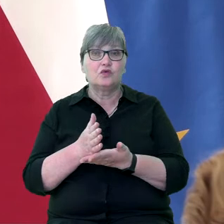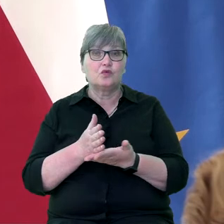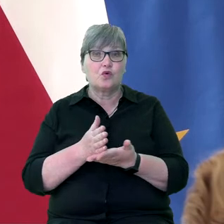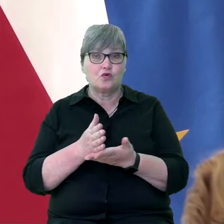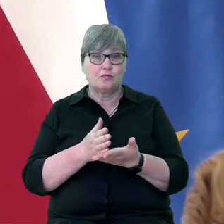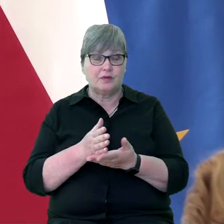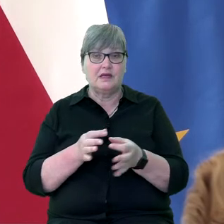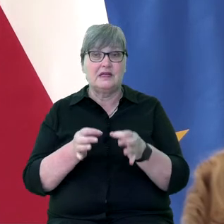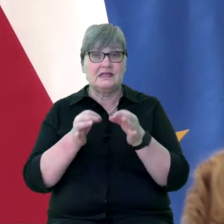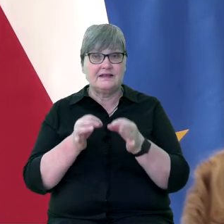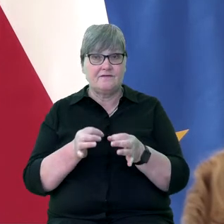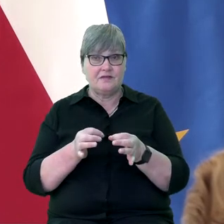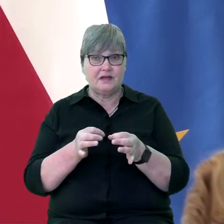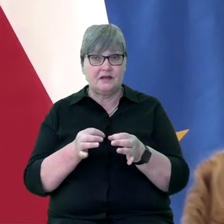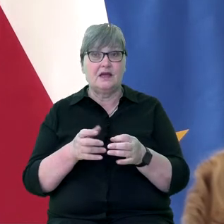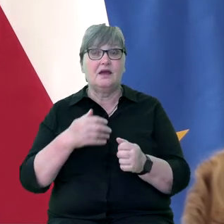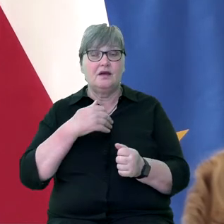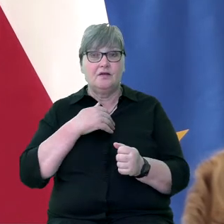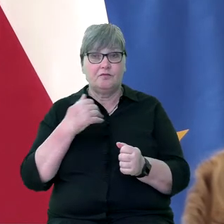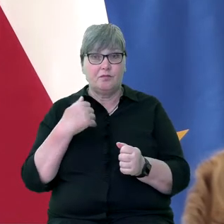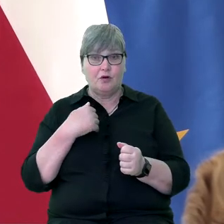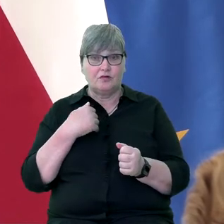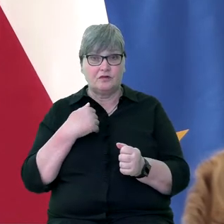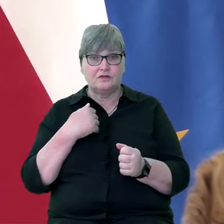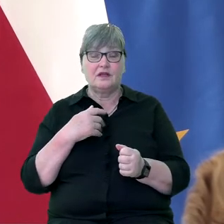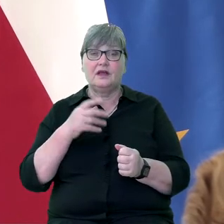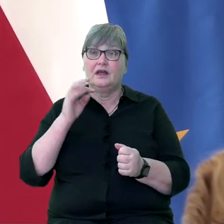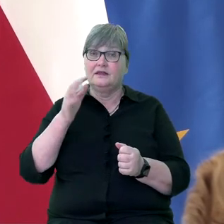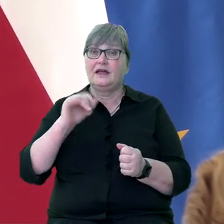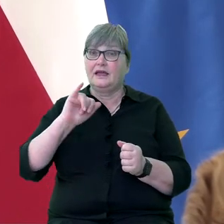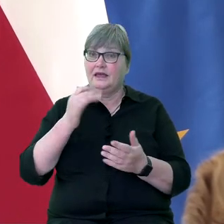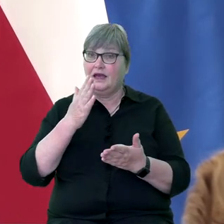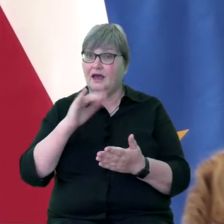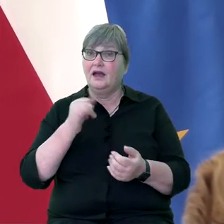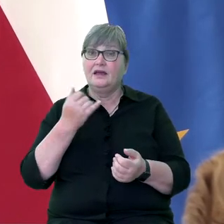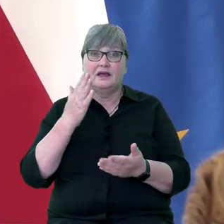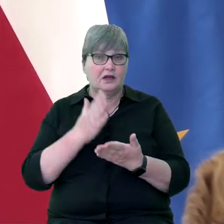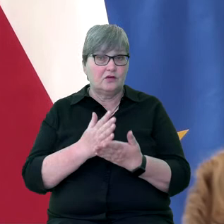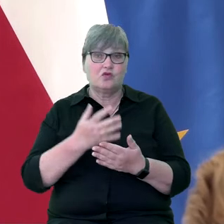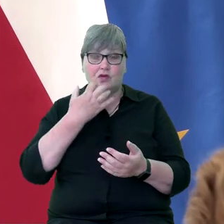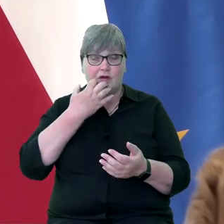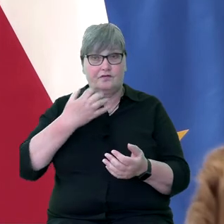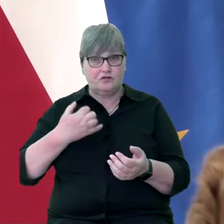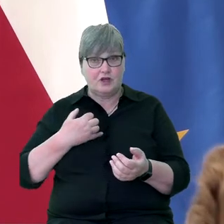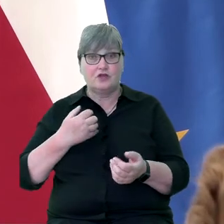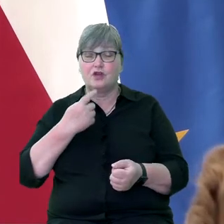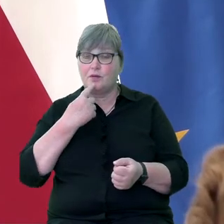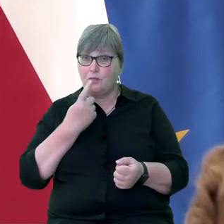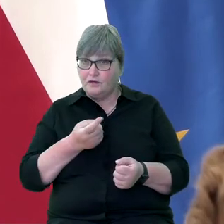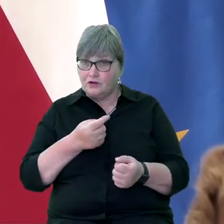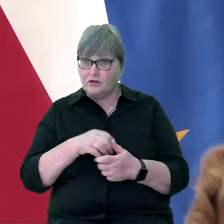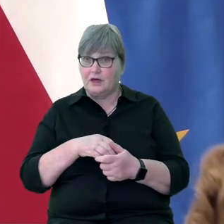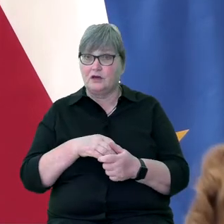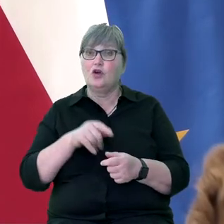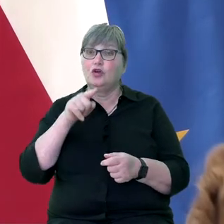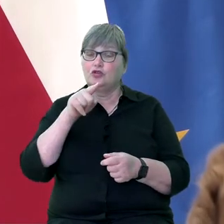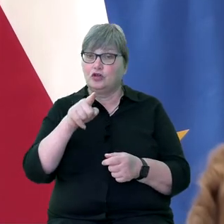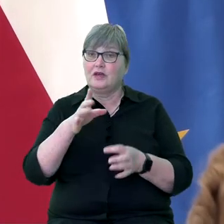cywilnej w Polsce, tak jak to powiedział już przed chwilką pan minister, jest